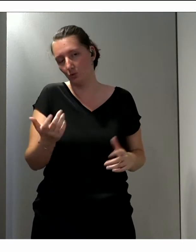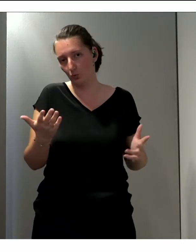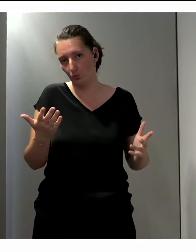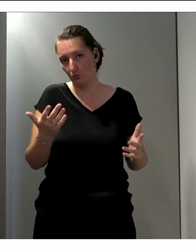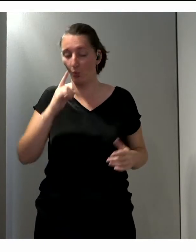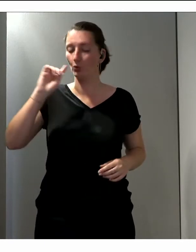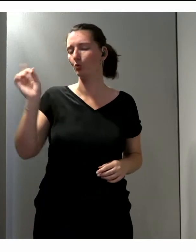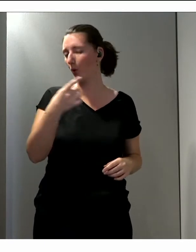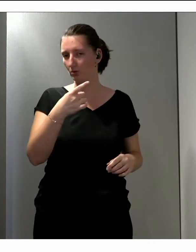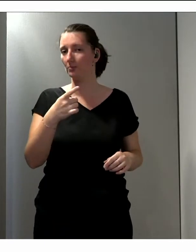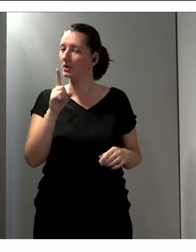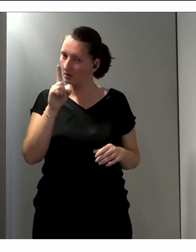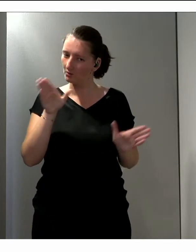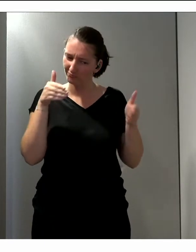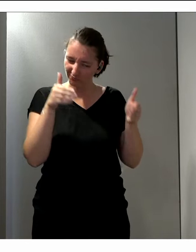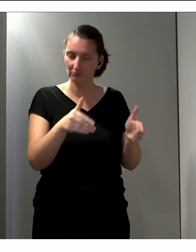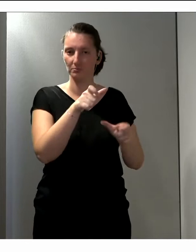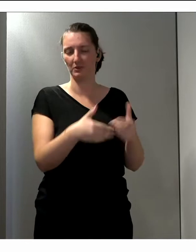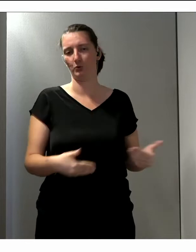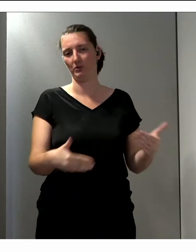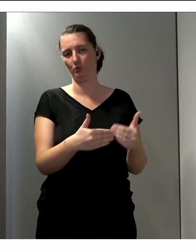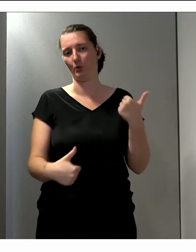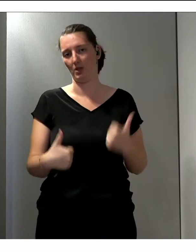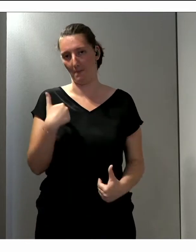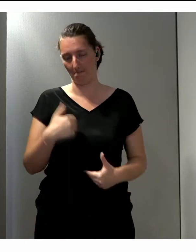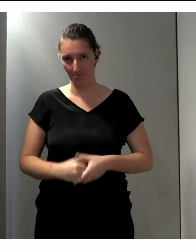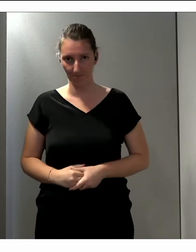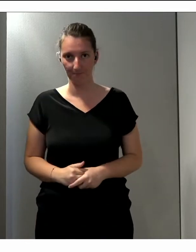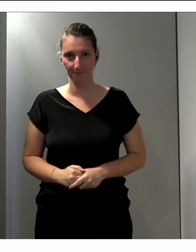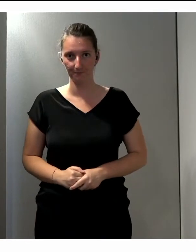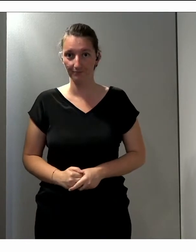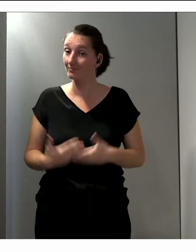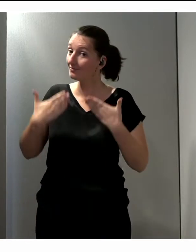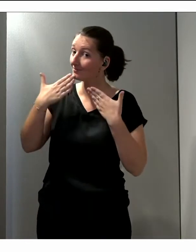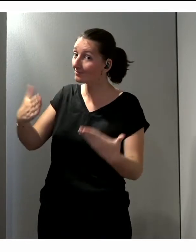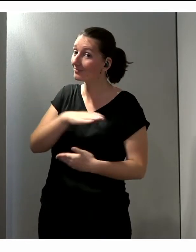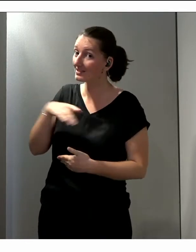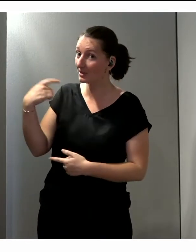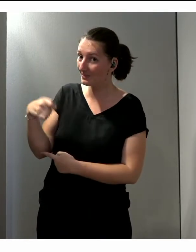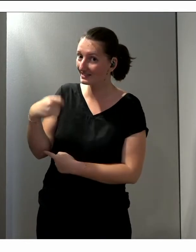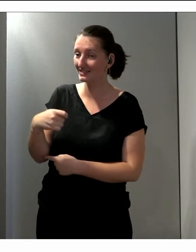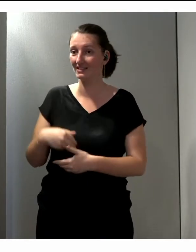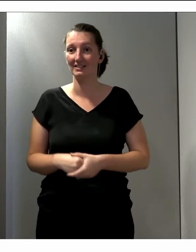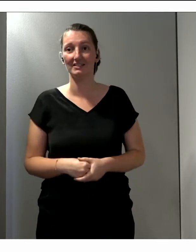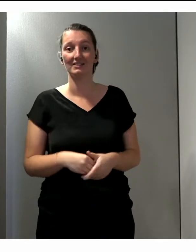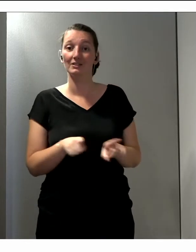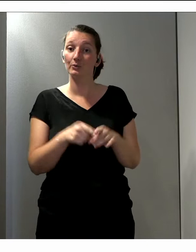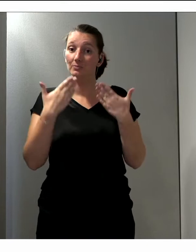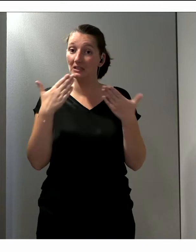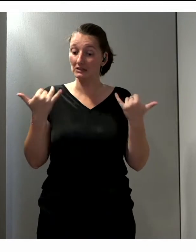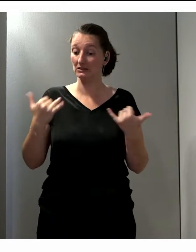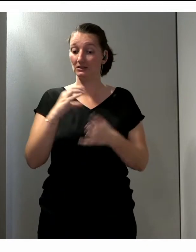manière droit commun, et pour les personnes en situation de handicap. Merci Madame la Présidente. Merci au